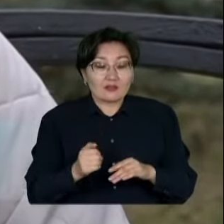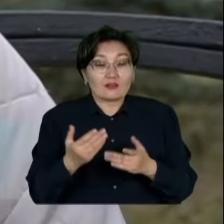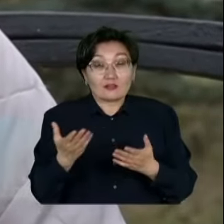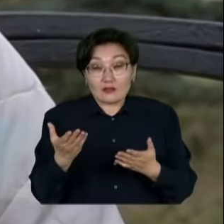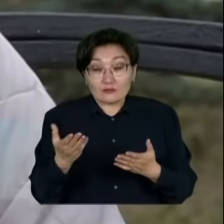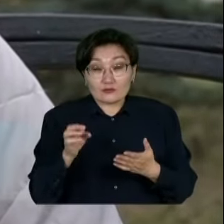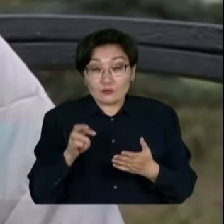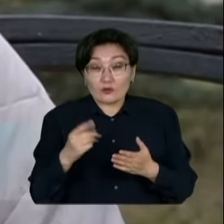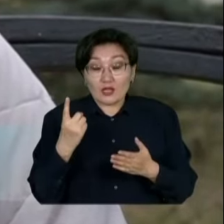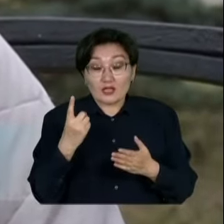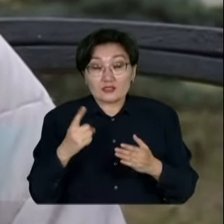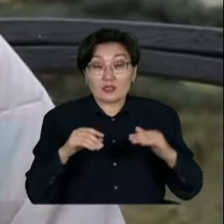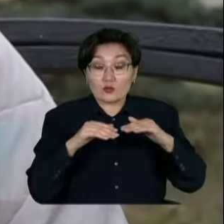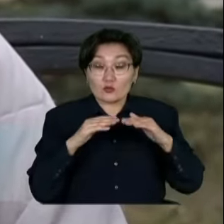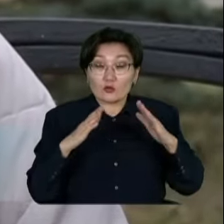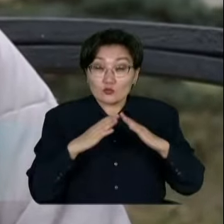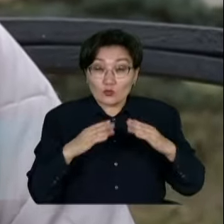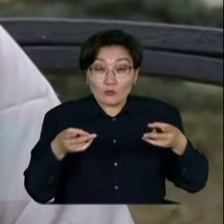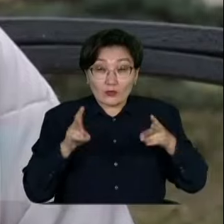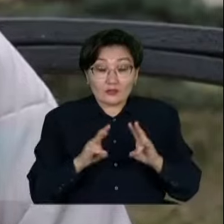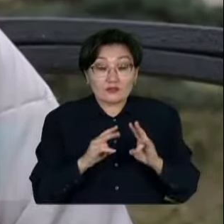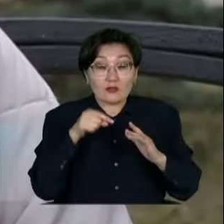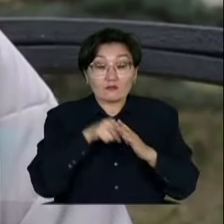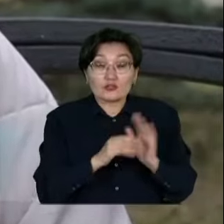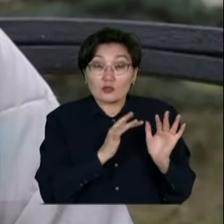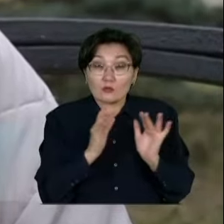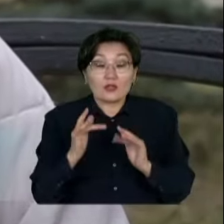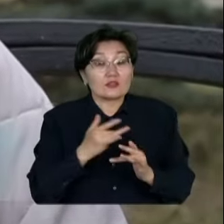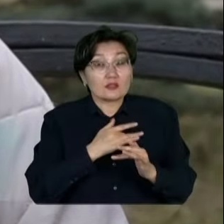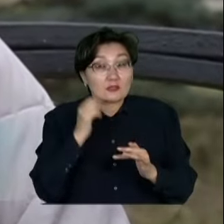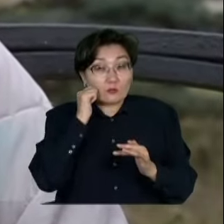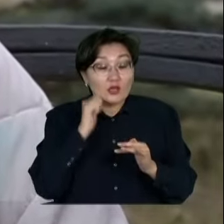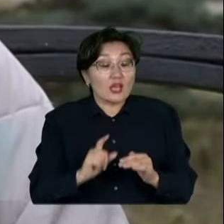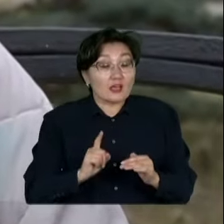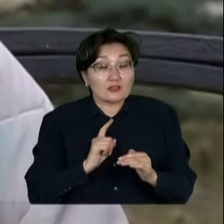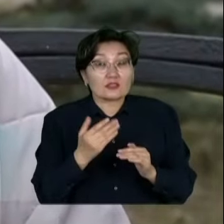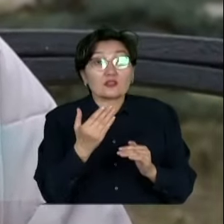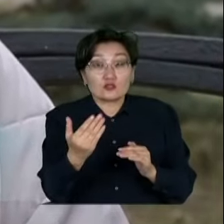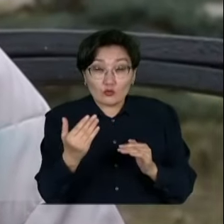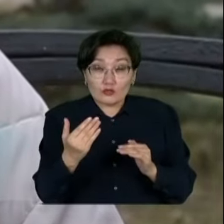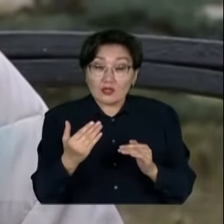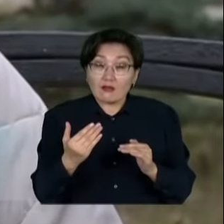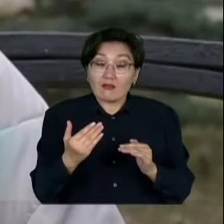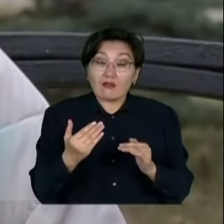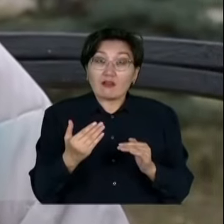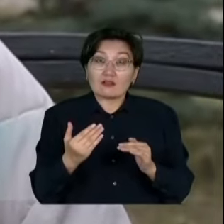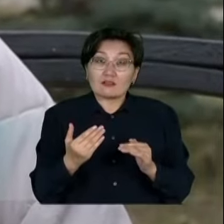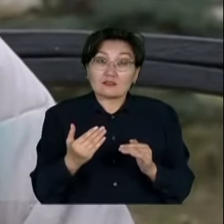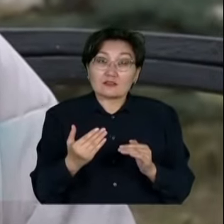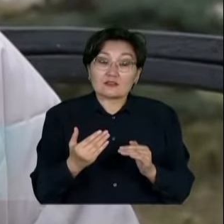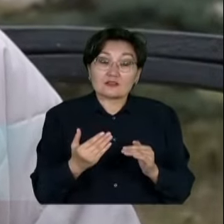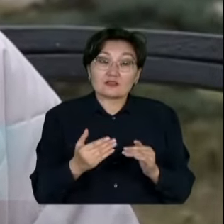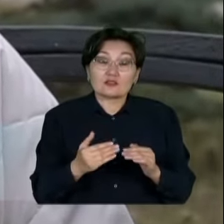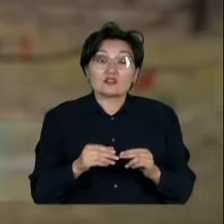вот один домик остался тут в парке. Наверное, эта бабушка охраняет, это ее, наверное, как говорится,